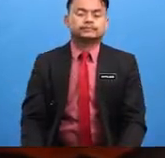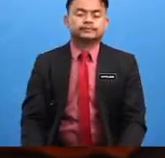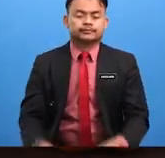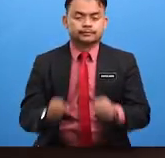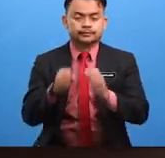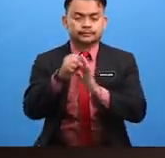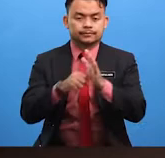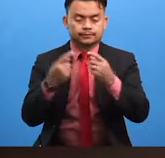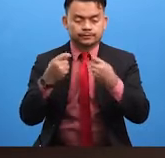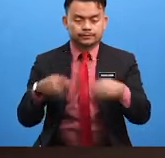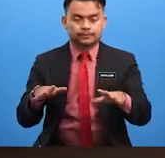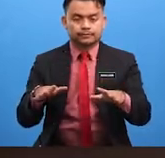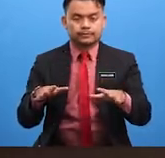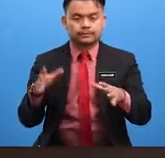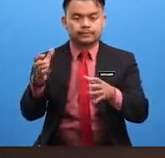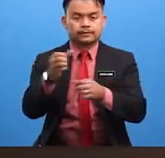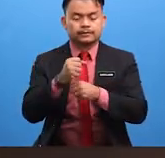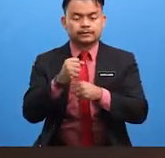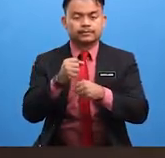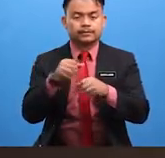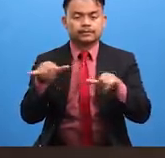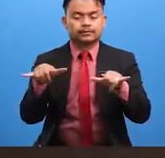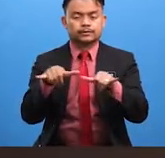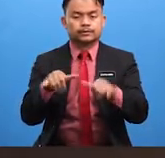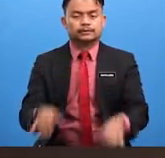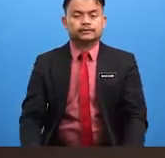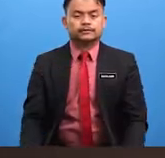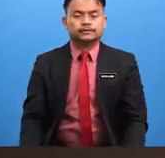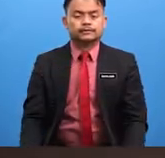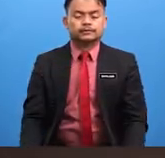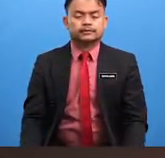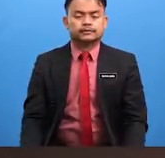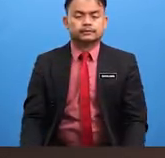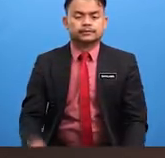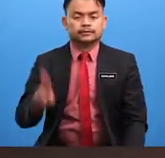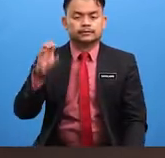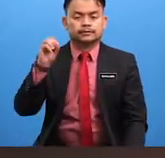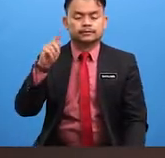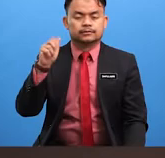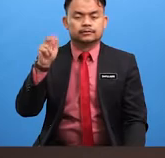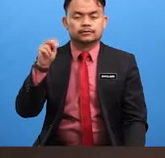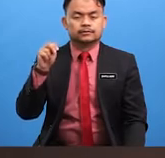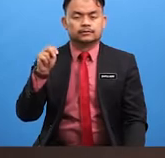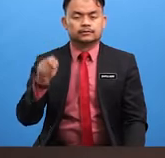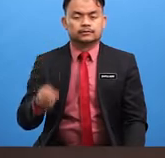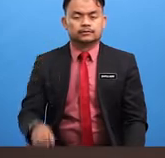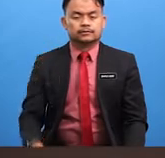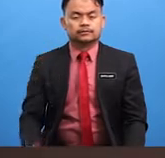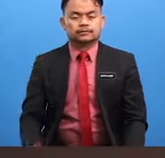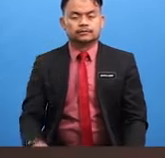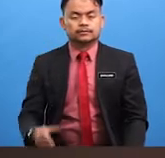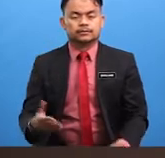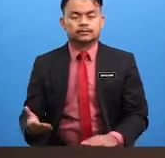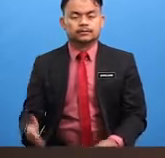Setelah mencapai ukuran yang dikehendaki 3 inci, rotan penganyam akan dimatikan dengan menggunakan anyaman pintal 2.